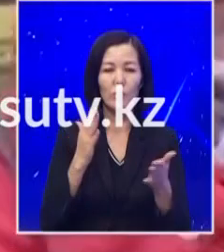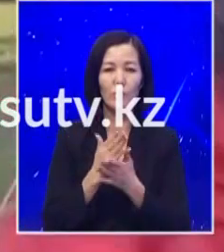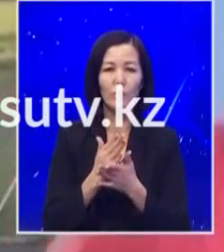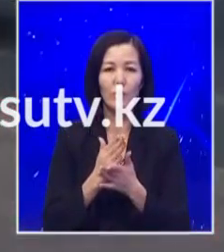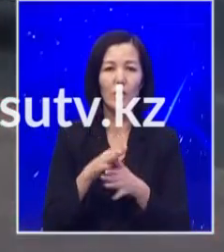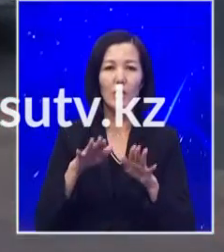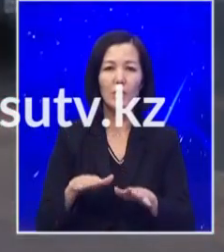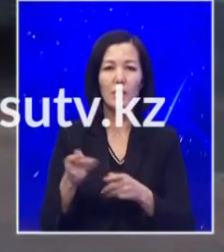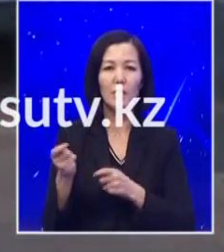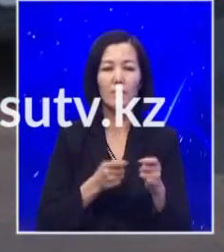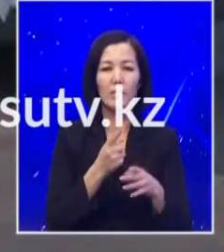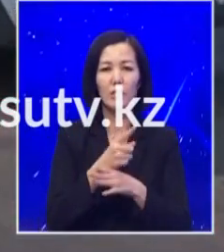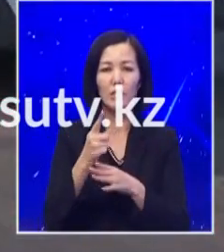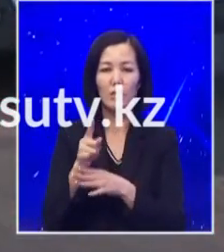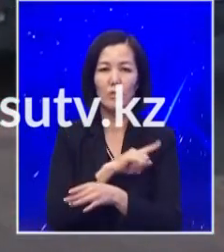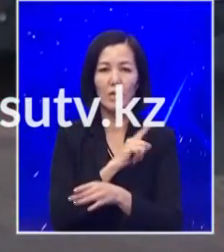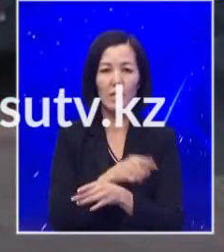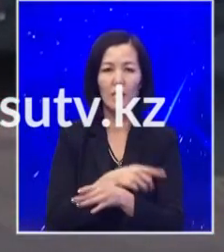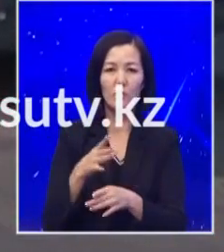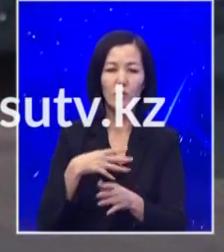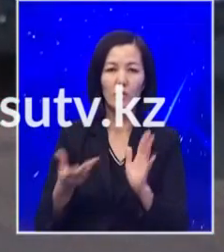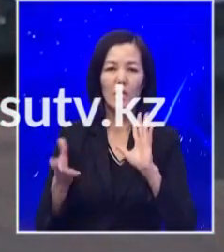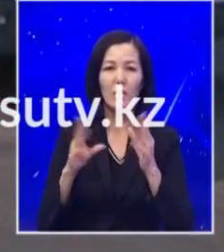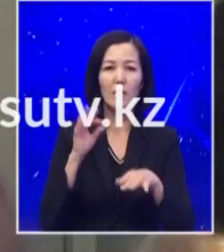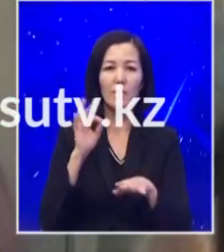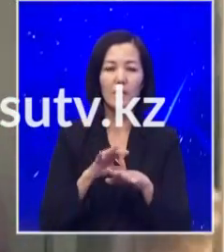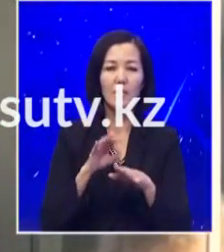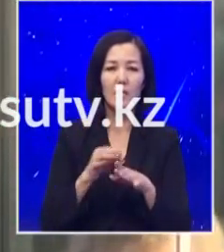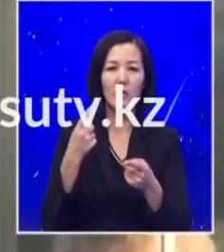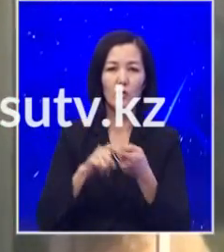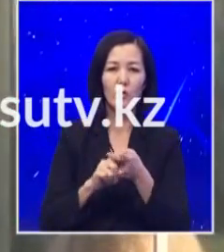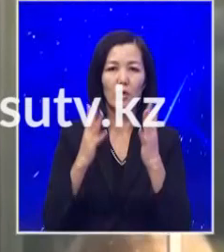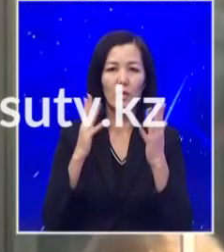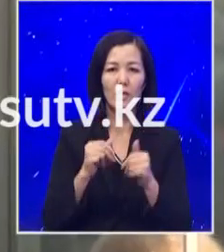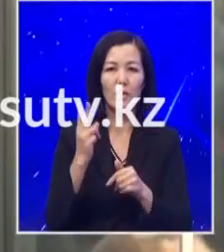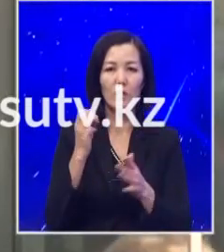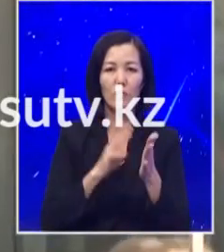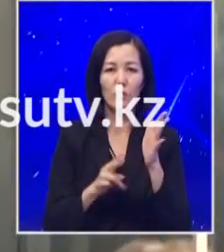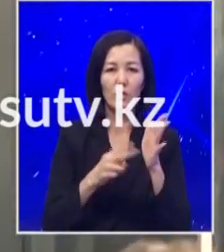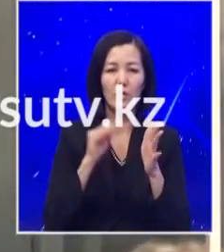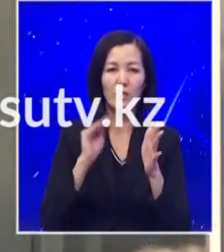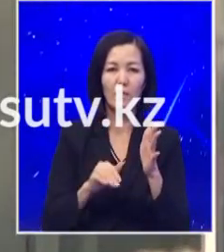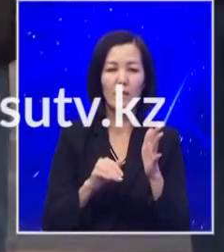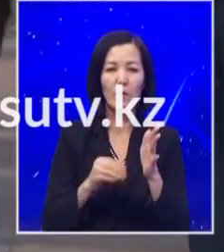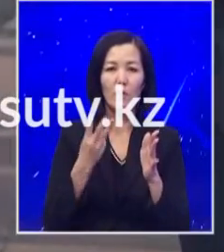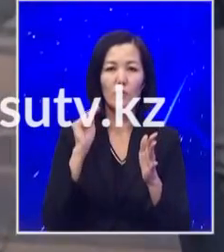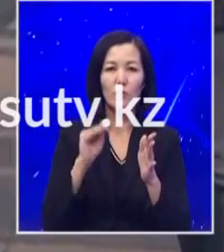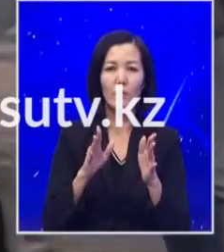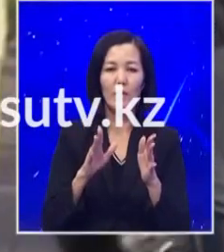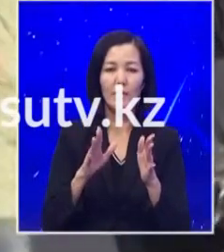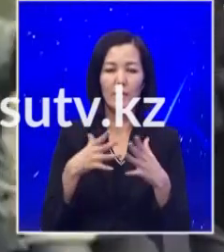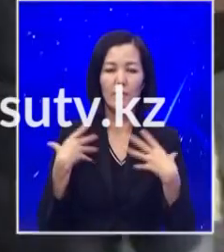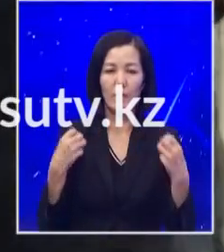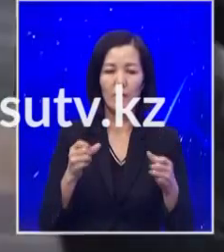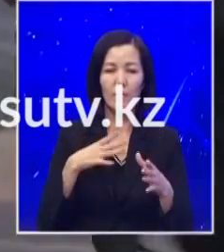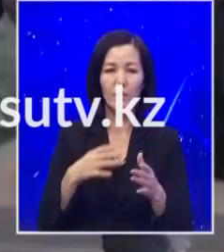Осыған байланысты жергілікті билік шектеу шараларын күшейткен. Жалпы елде індетті жұқтырғандар саны 297 мыңнан асты. 3